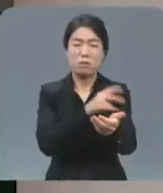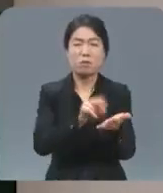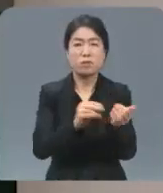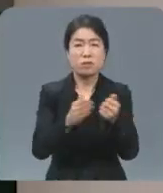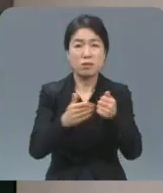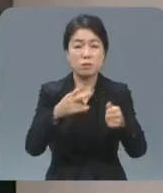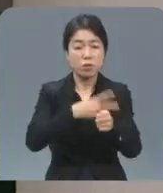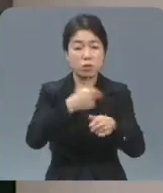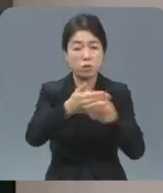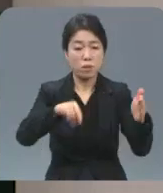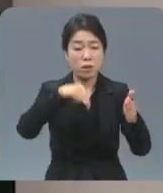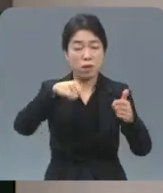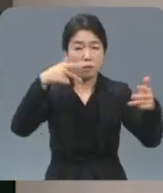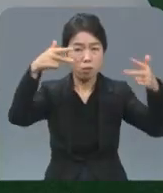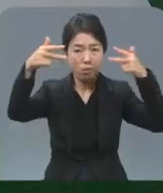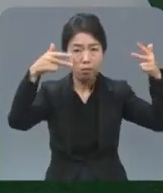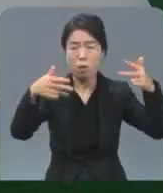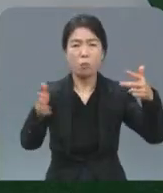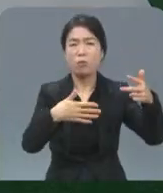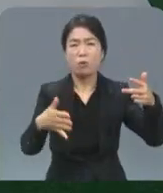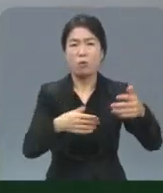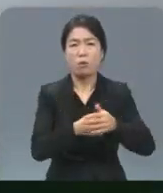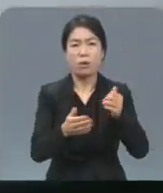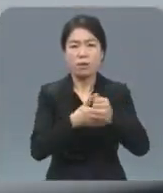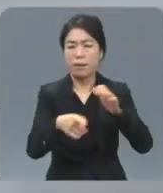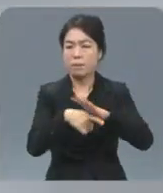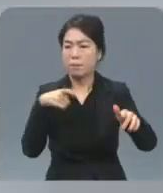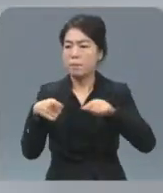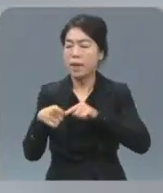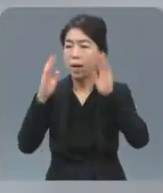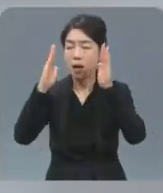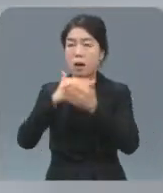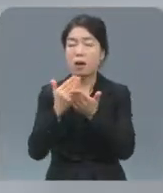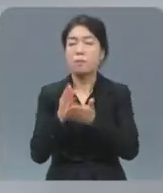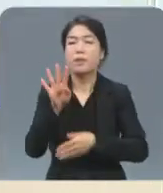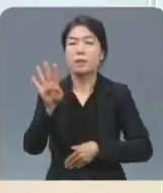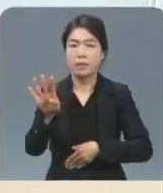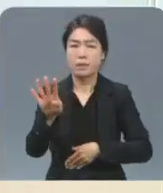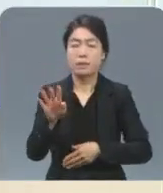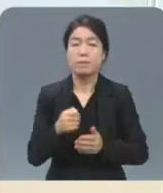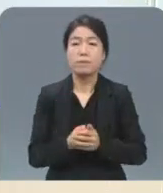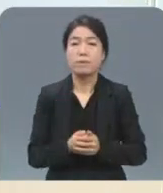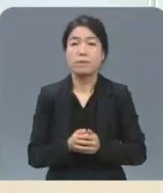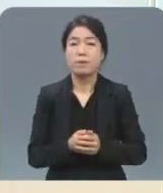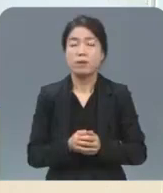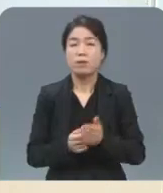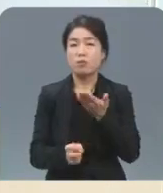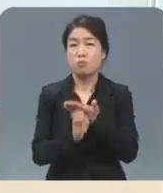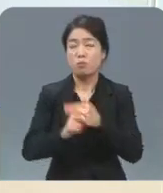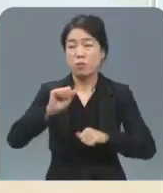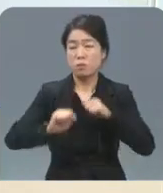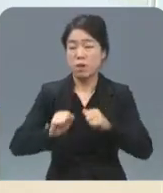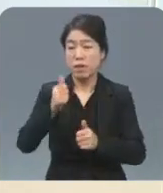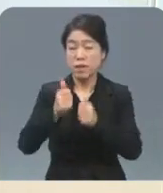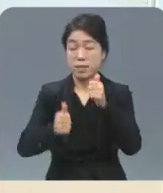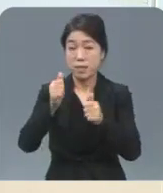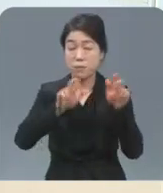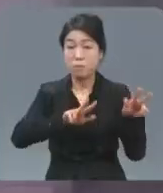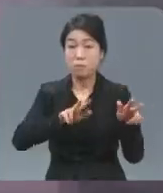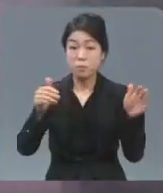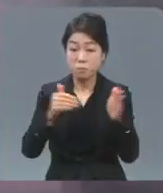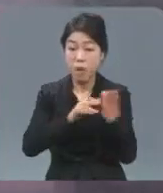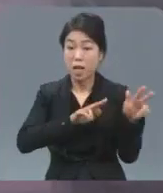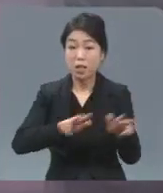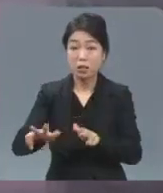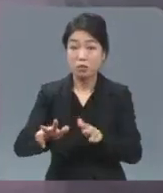교무실에는 CCTV가 없었습니다. 이렇게 빼돌린 과목은 모두 네 과목. 부정행위는 시험 직후 답이 적힌